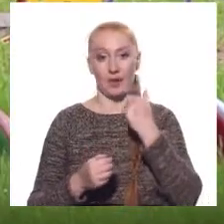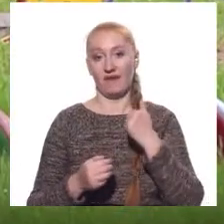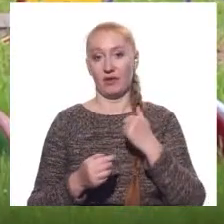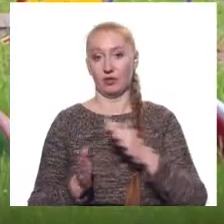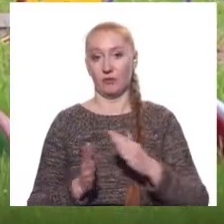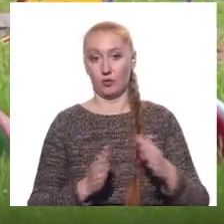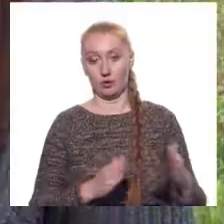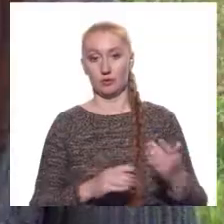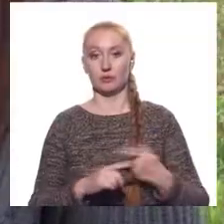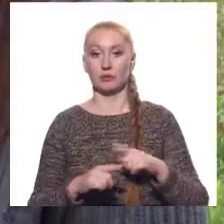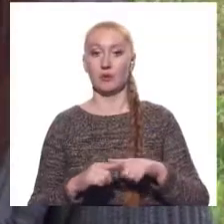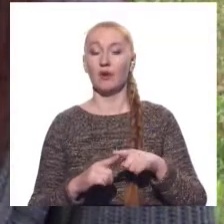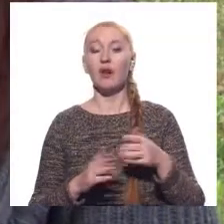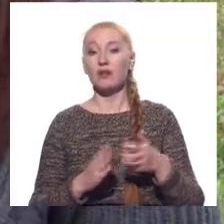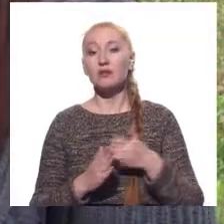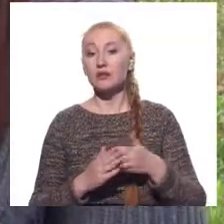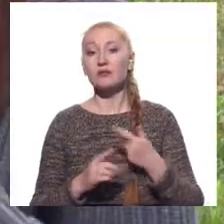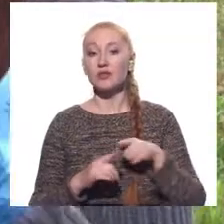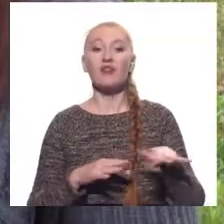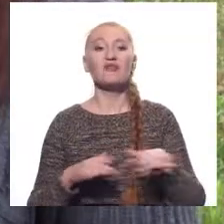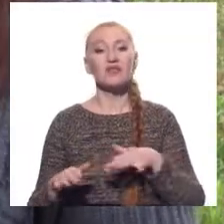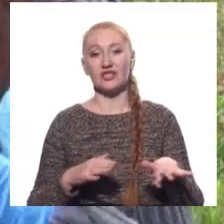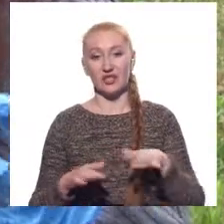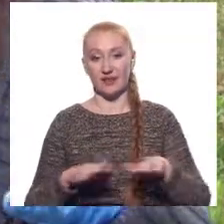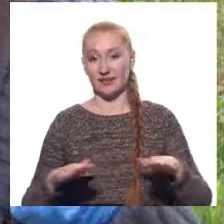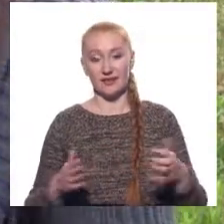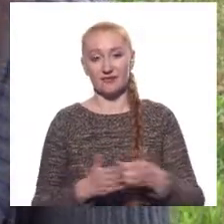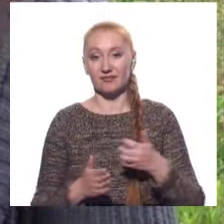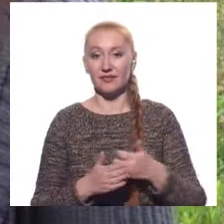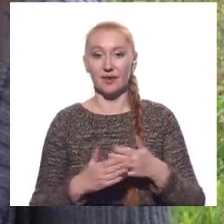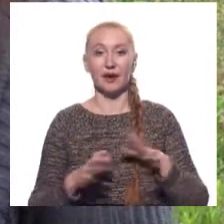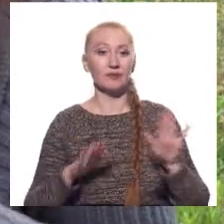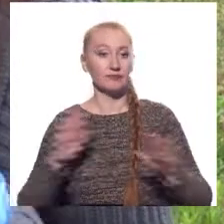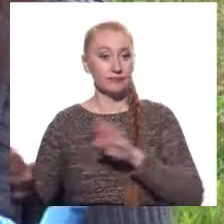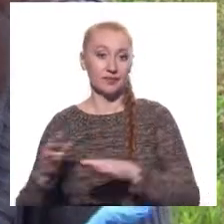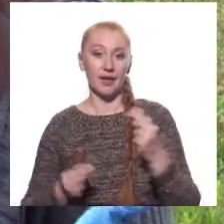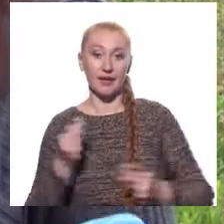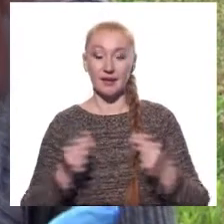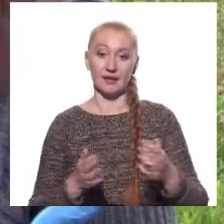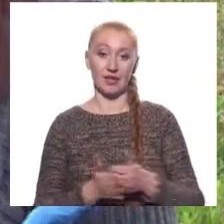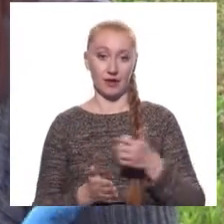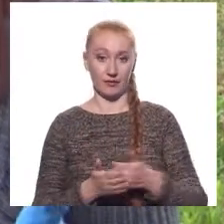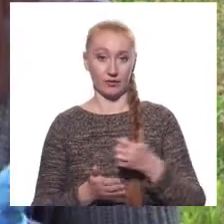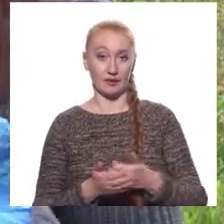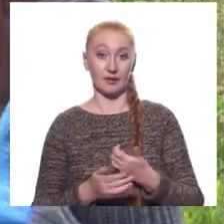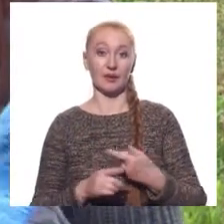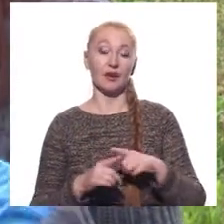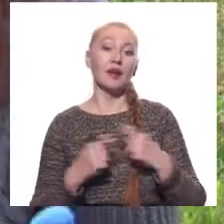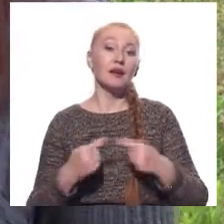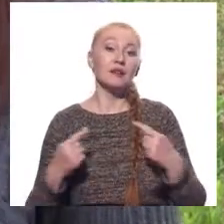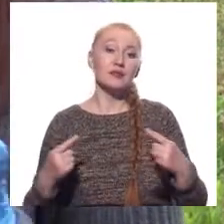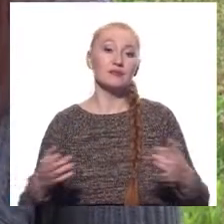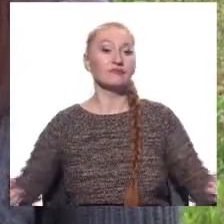режиму. Їм, звичайно, не вистачає цих рухливих контактних ігор, не вистачає, можливо, різних